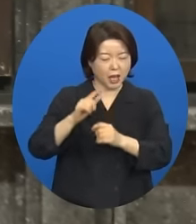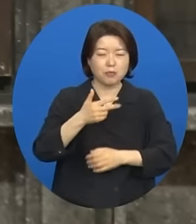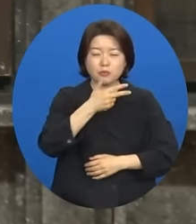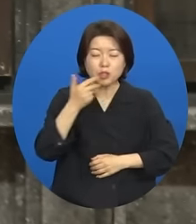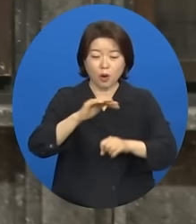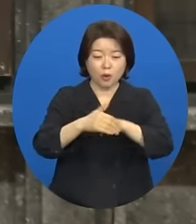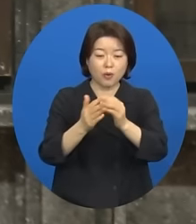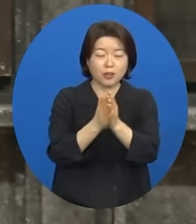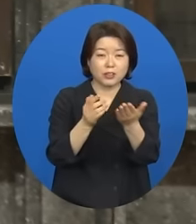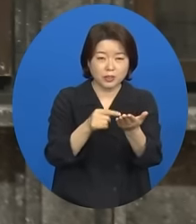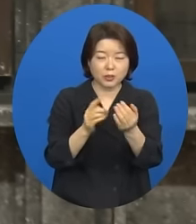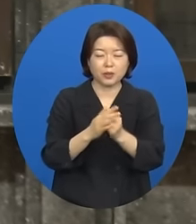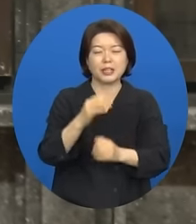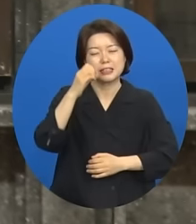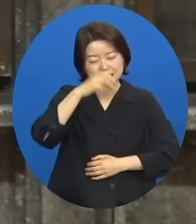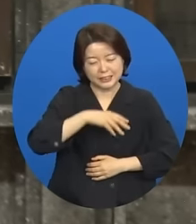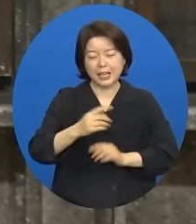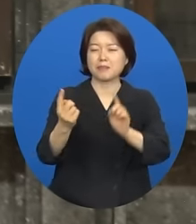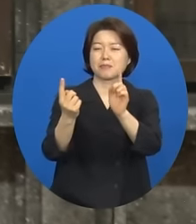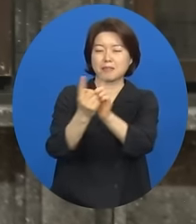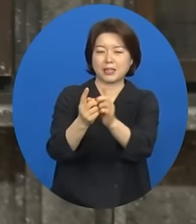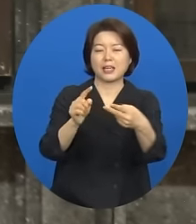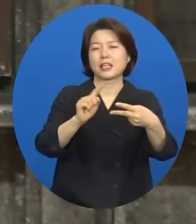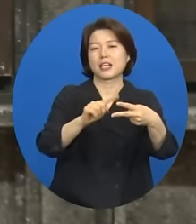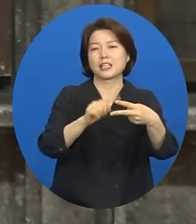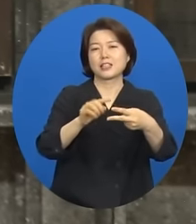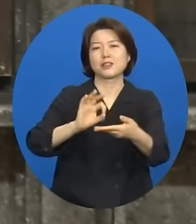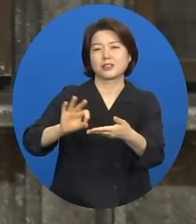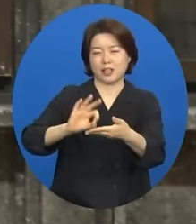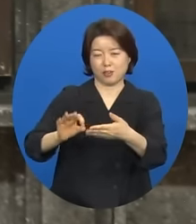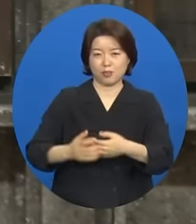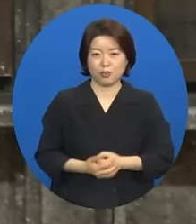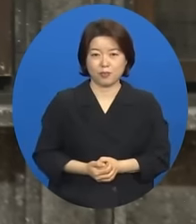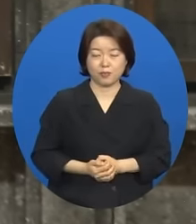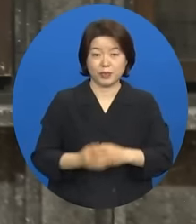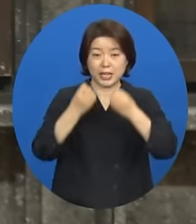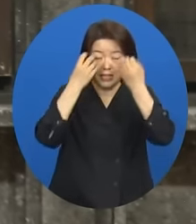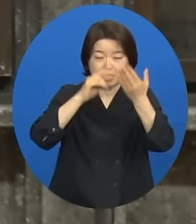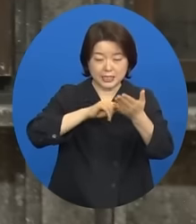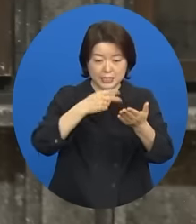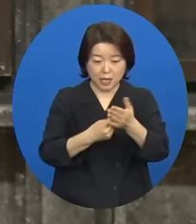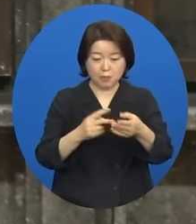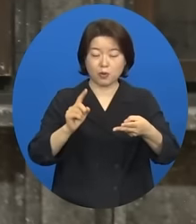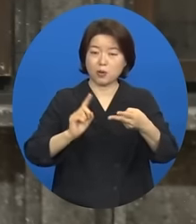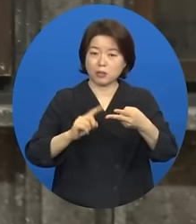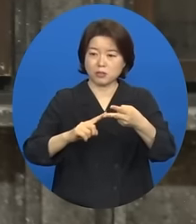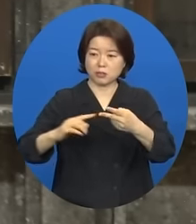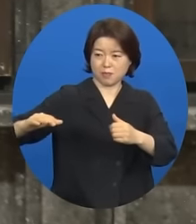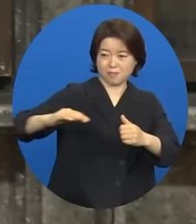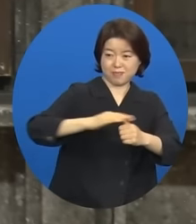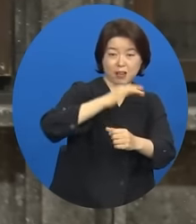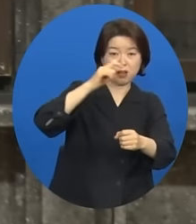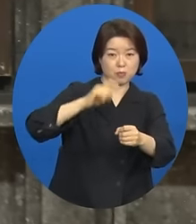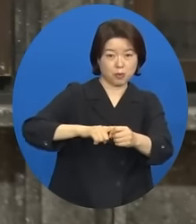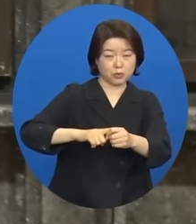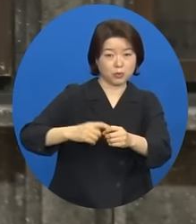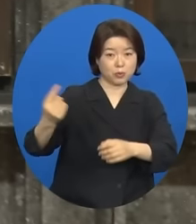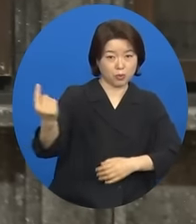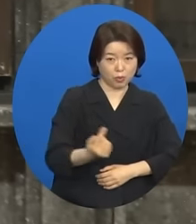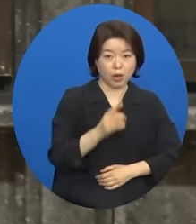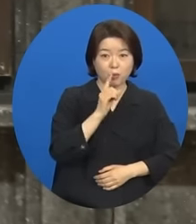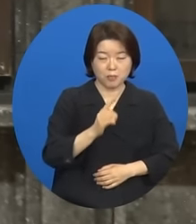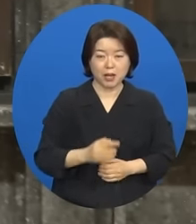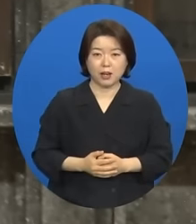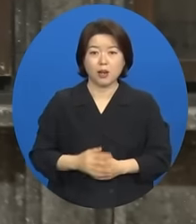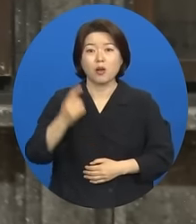그냥 만나다라고 번역을 했어요. 그런데 이 새 번역은 치려고 번역했다는 것이죠. 왜냐하면